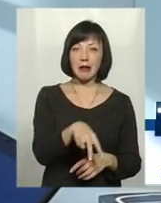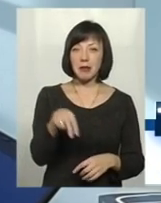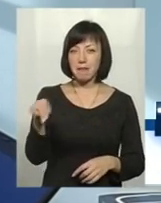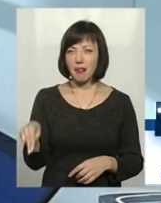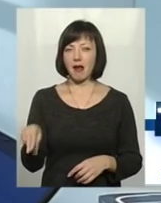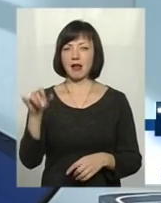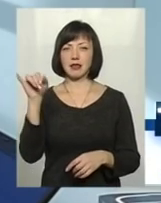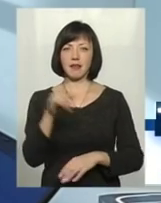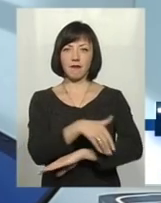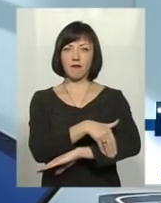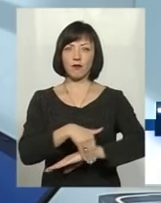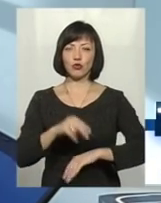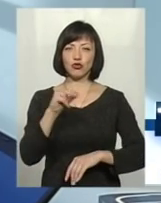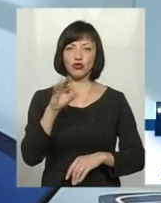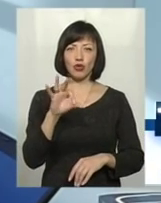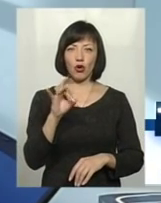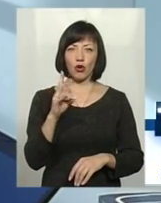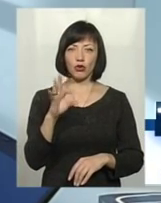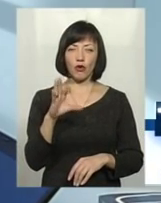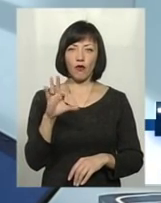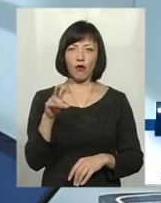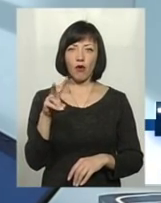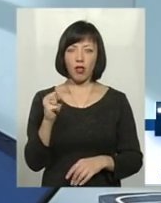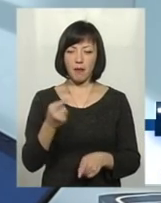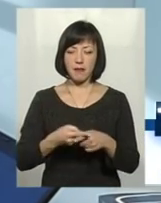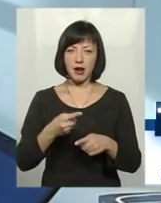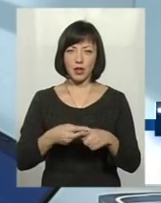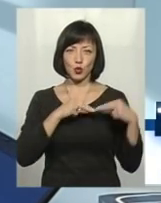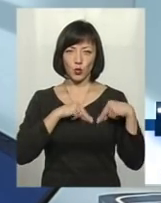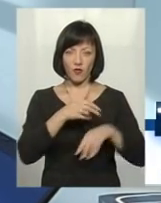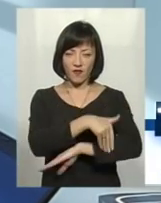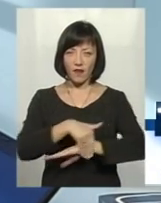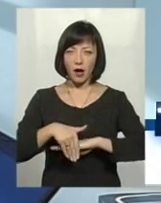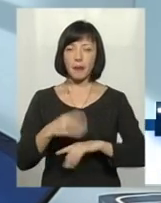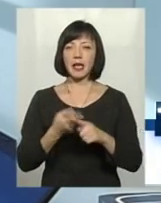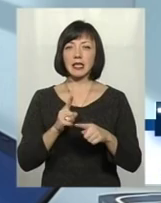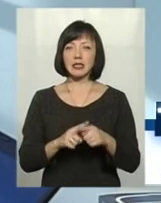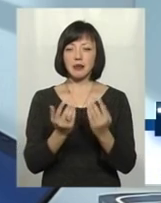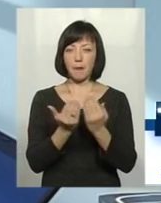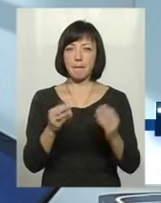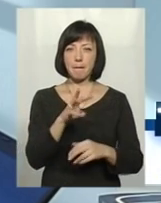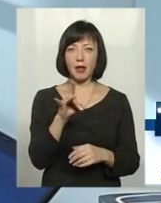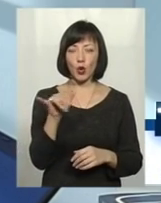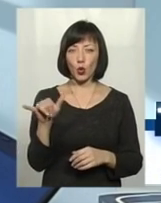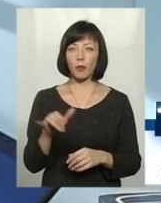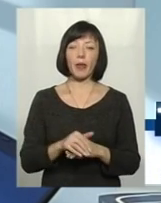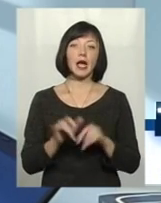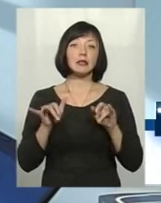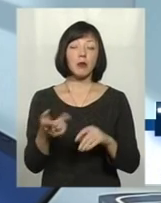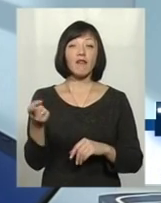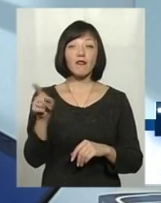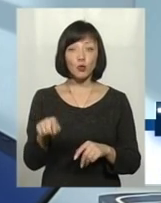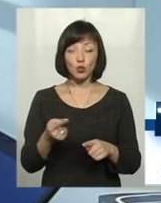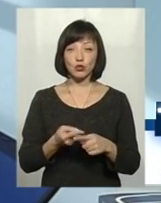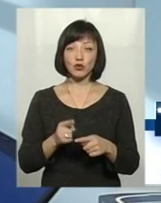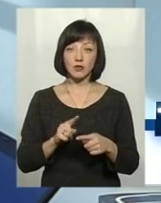і вулиця Чорновола, перехрестя з Трудовою, це проспект Миру. Справа в тому, що в